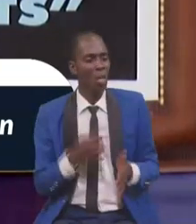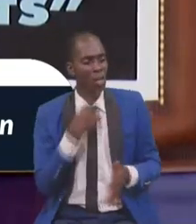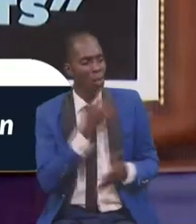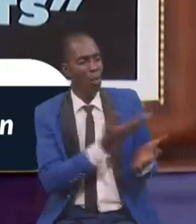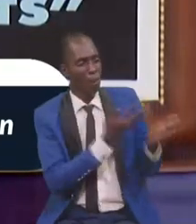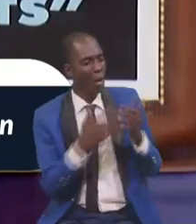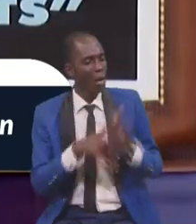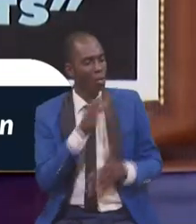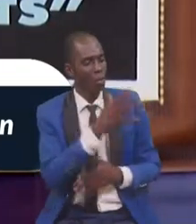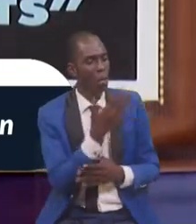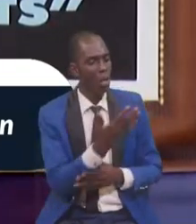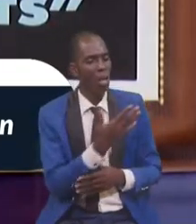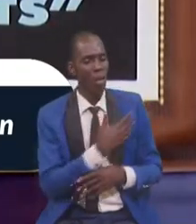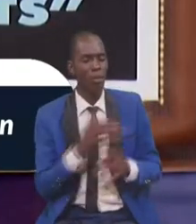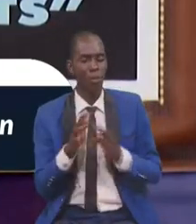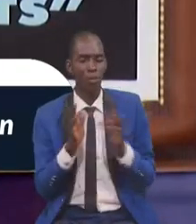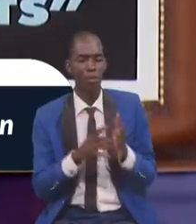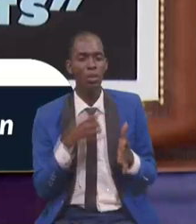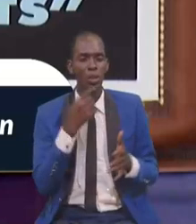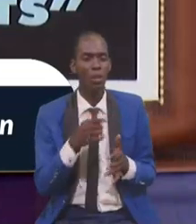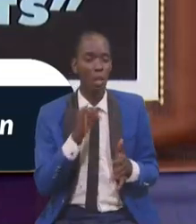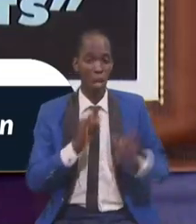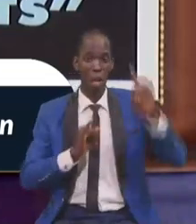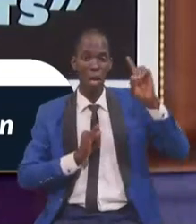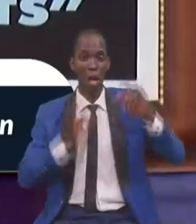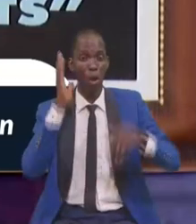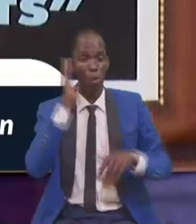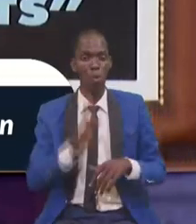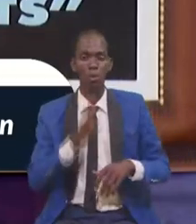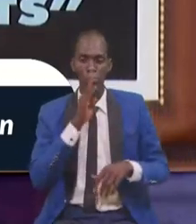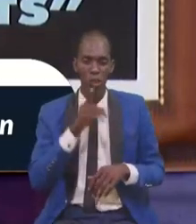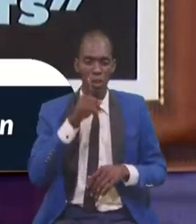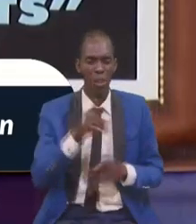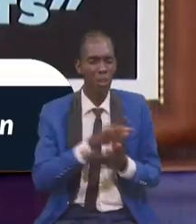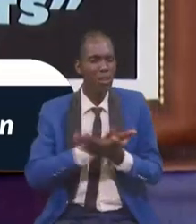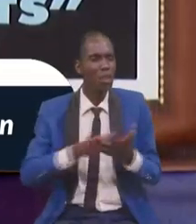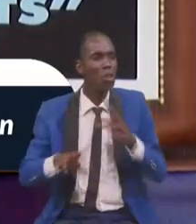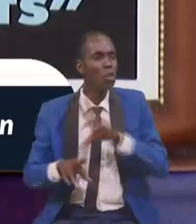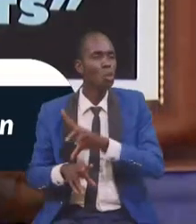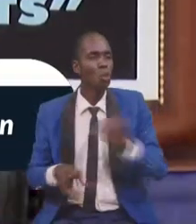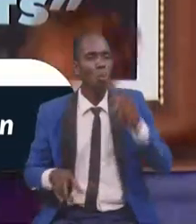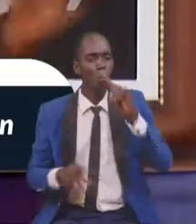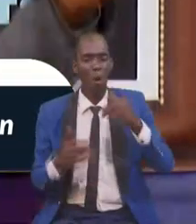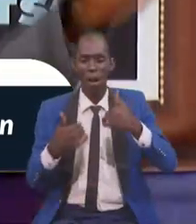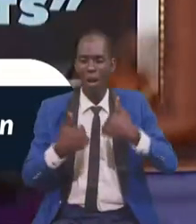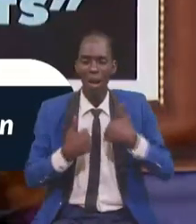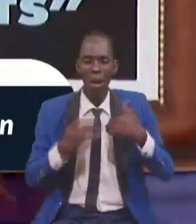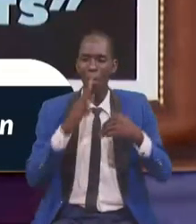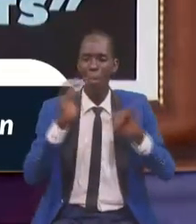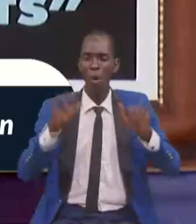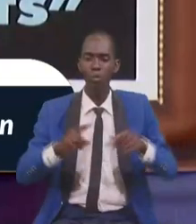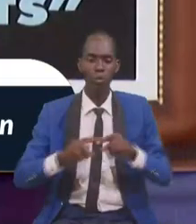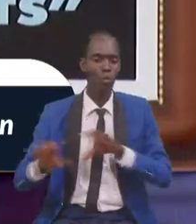rendre pur. Jésus a étendu la main et dit, mais je le veux, sois pur. Ce qu'il a fait. Il n'y a personne qui ait pu faire